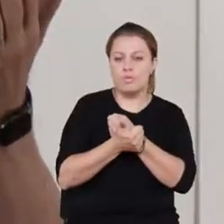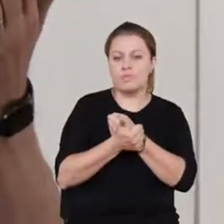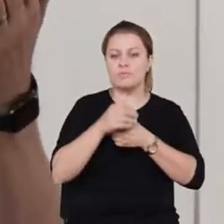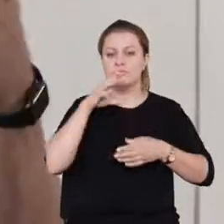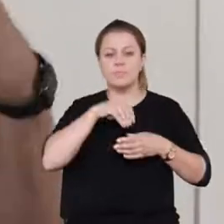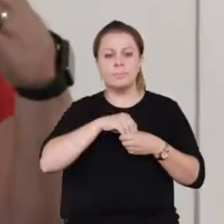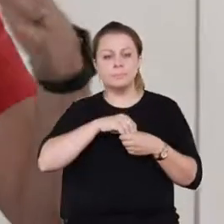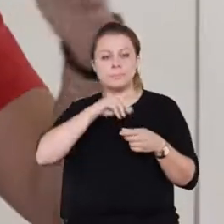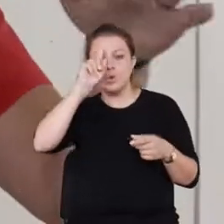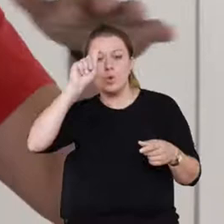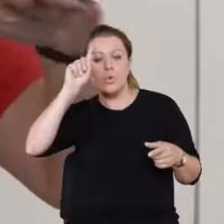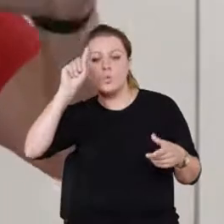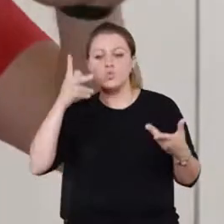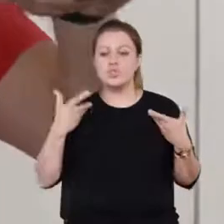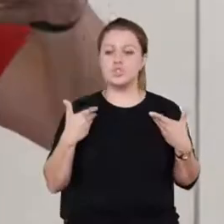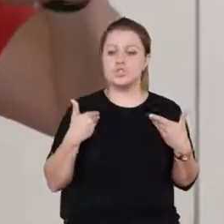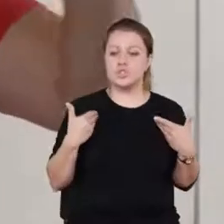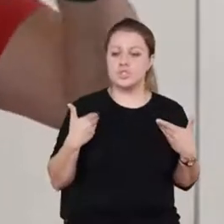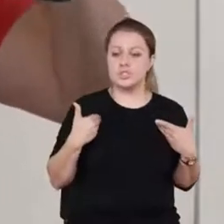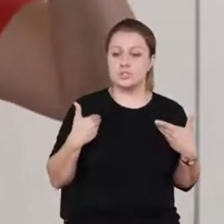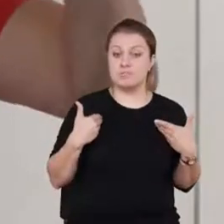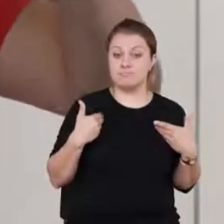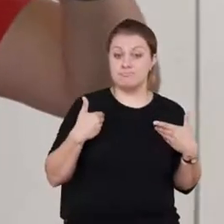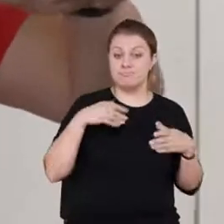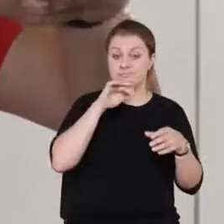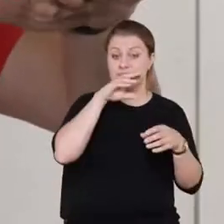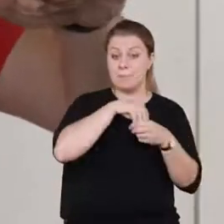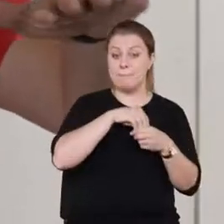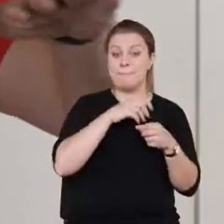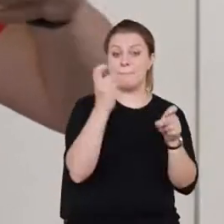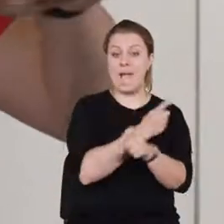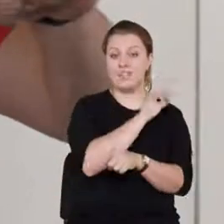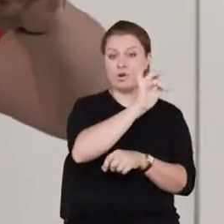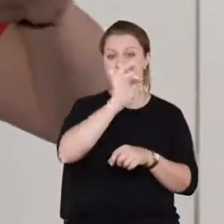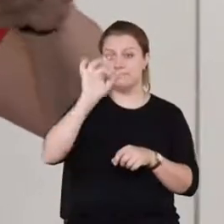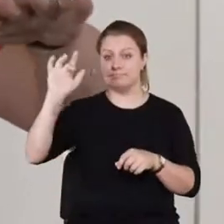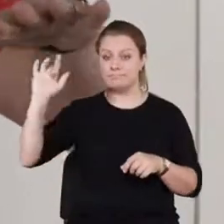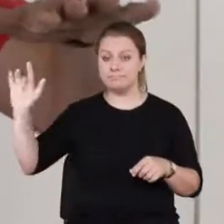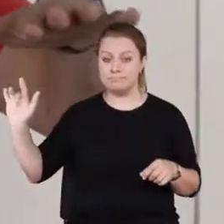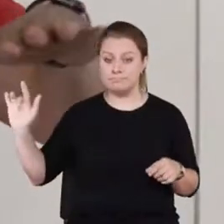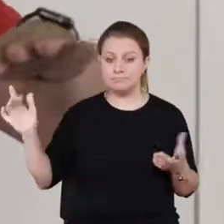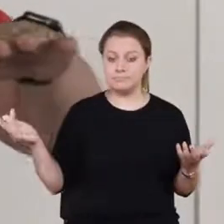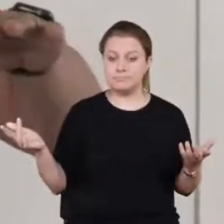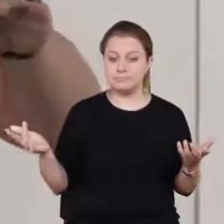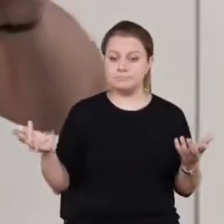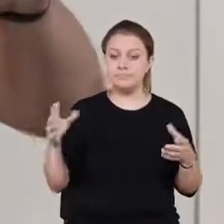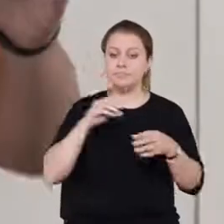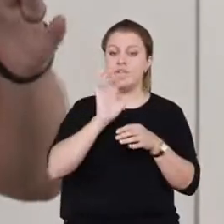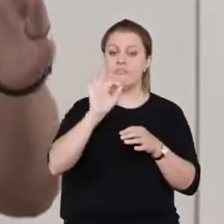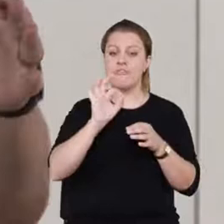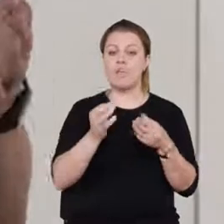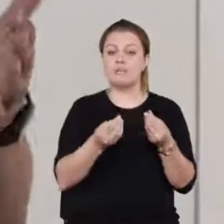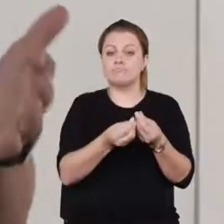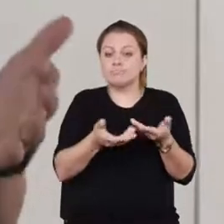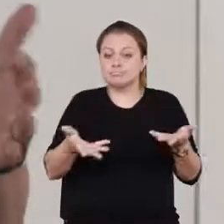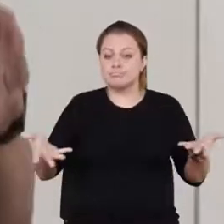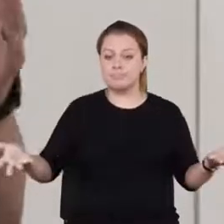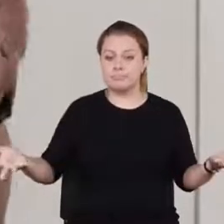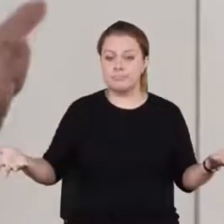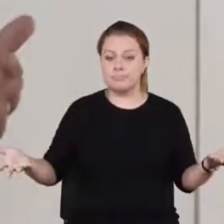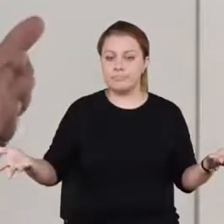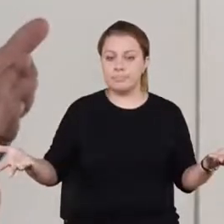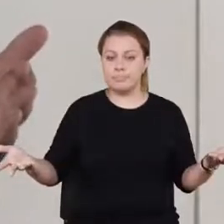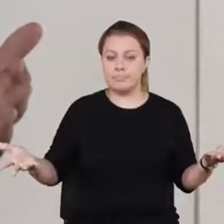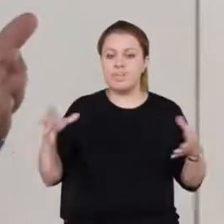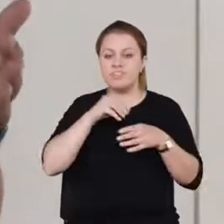ludzkości żyła, czy większa część tych ludzi w krajach, o których mówimy w perspektywie o tym kraju własnego, tak? Jakiegoś terytorium, żeby większa część ludzkości